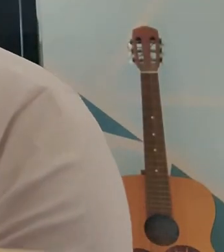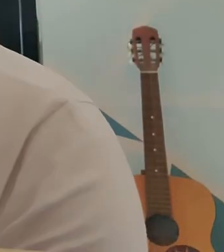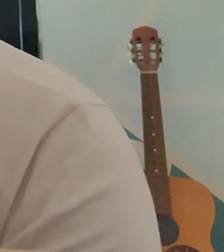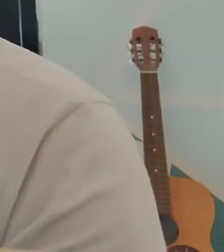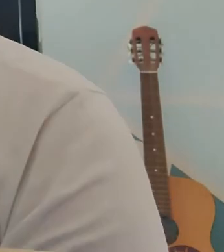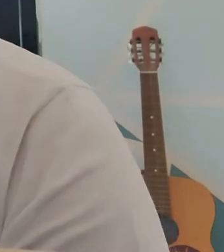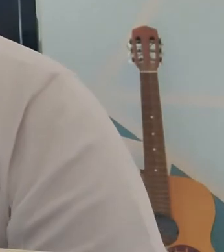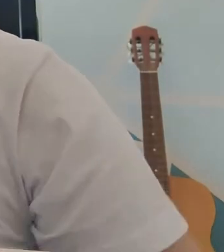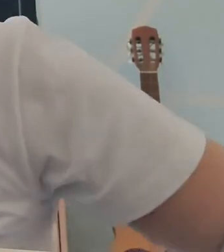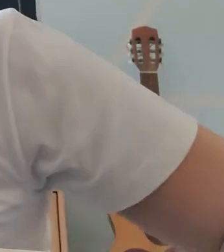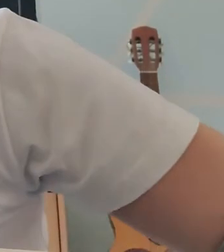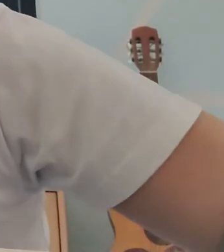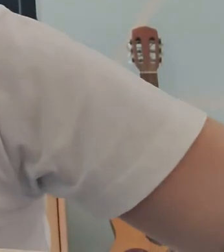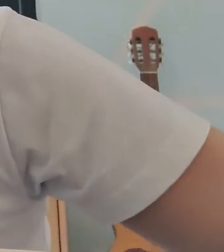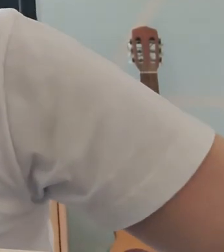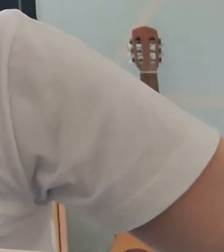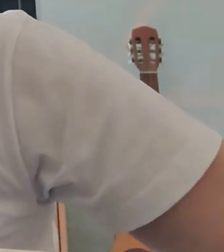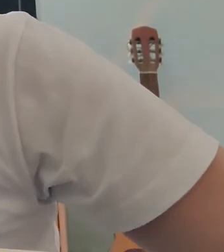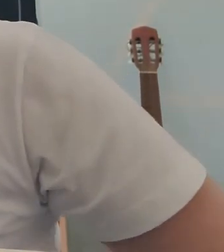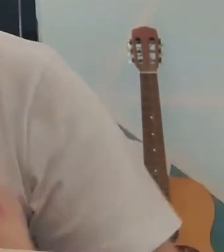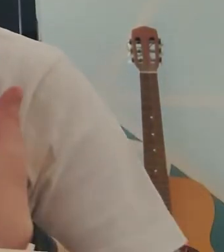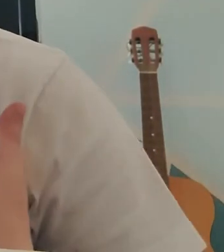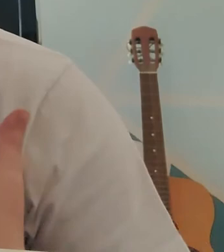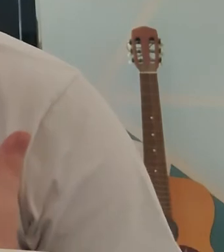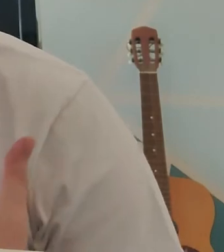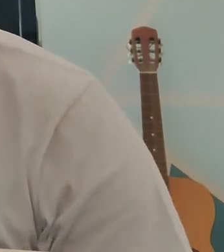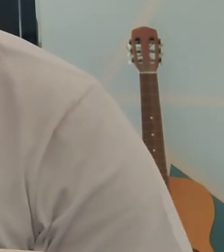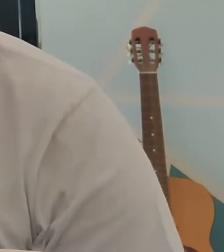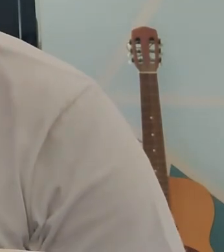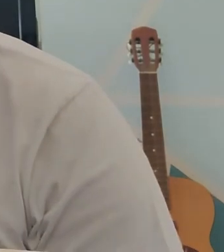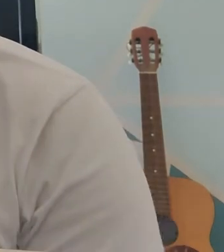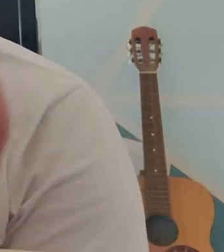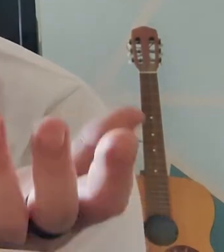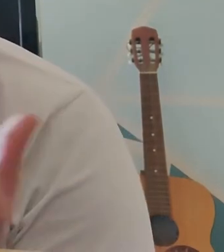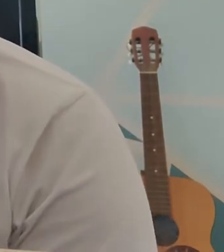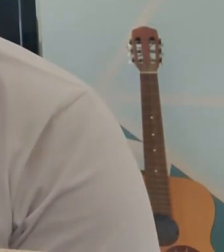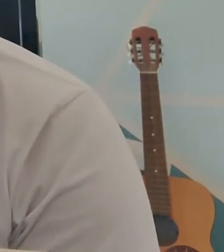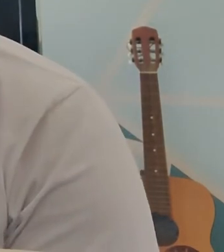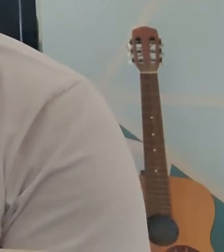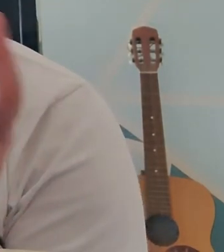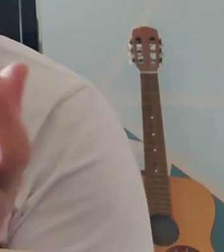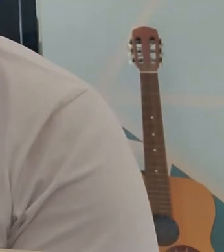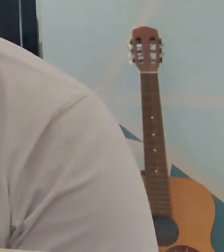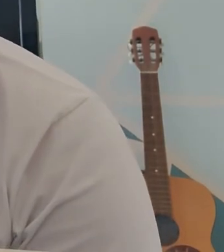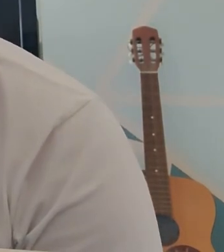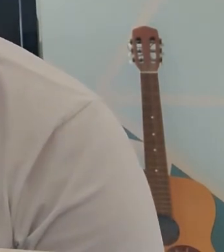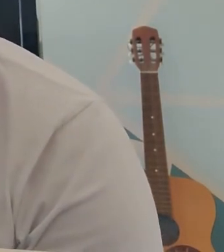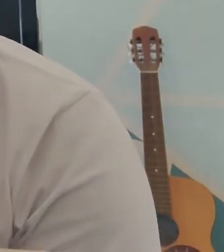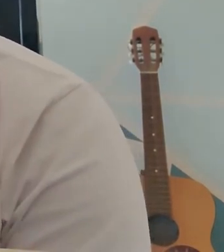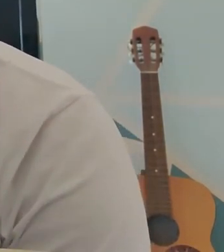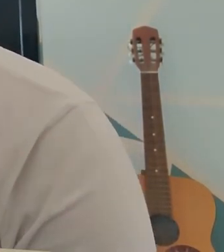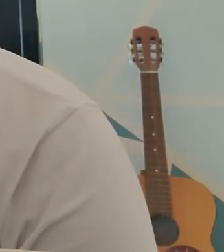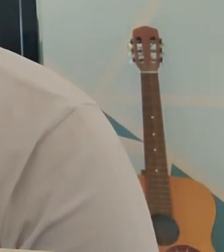Znaš kaj, nema ja niš protiv vjere, ni vjernika. Puno mojih frendova su vjernici i to je skroz okej. Okay. Budimo iskreni, neke